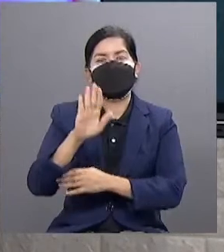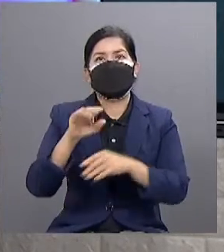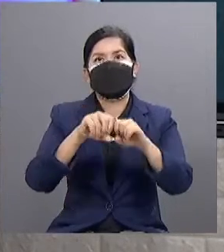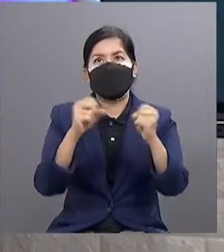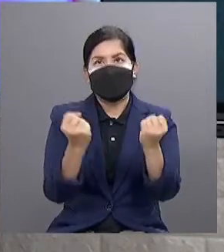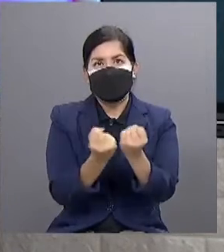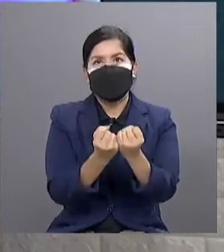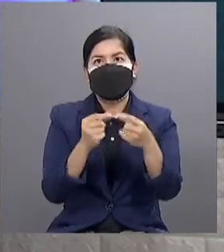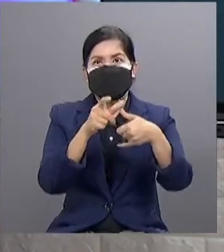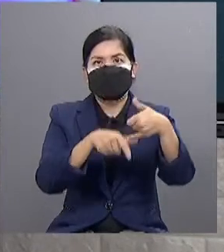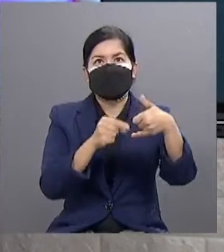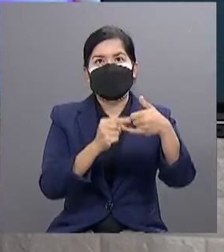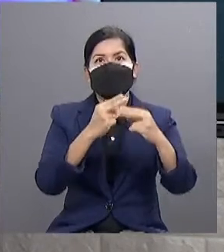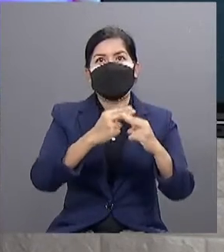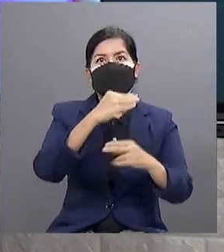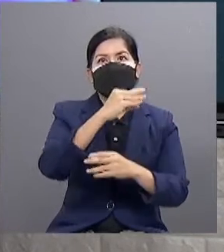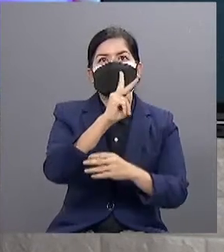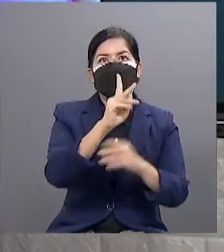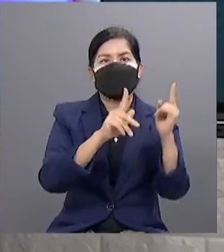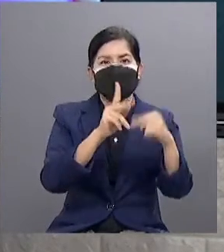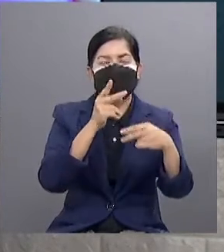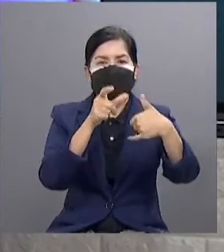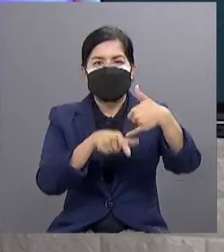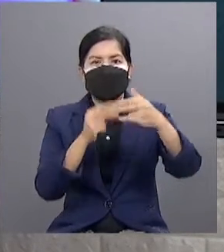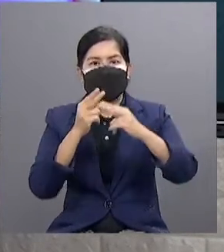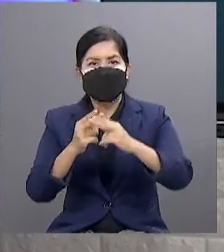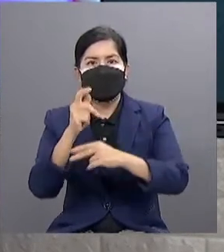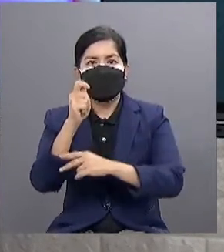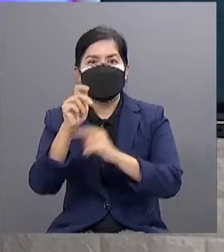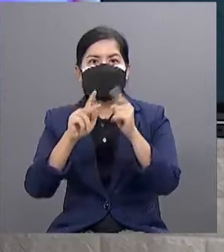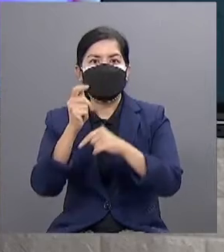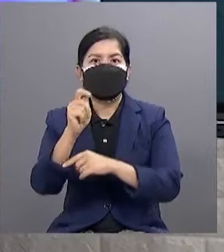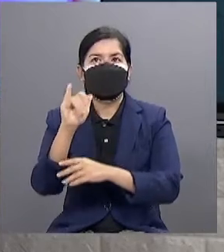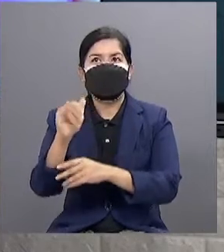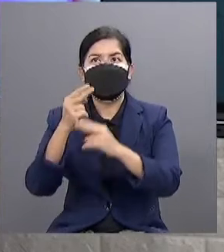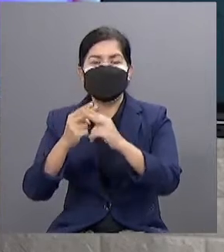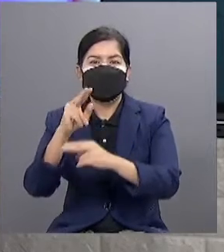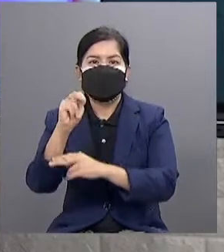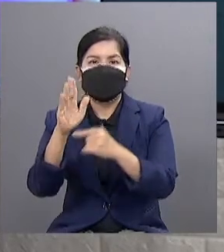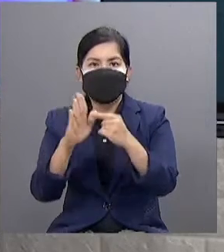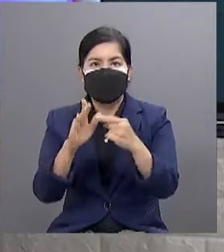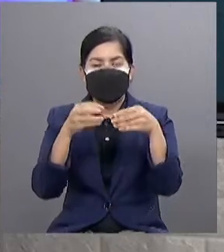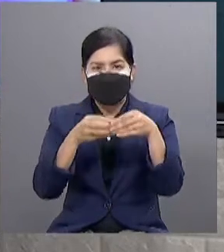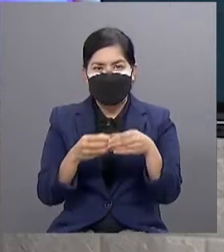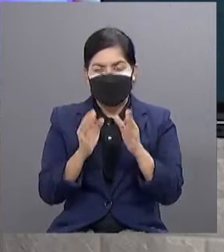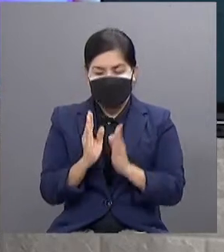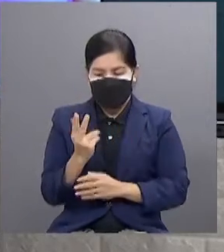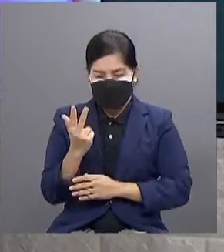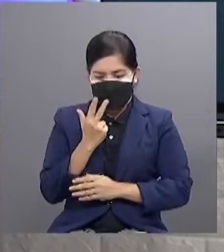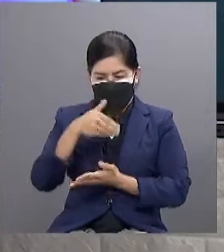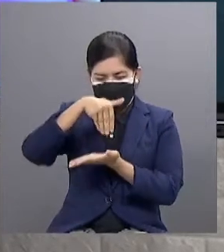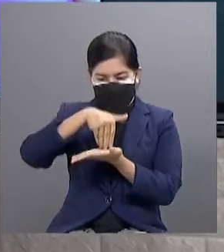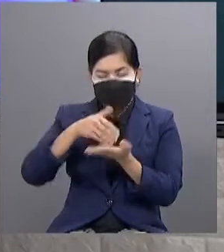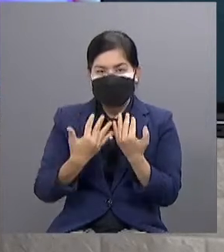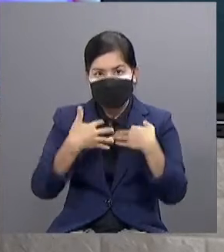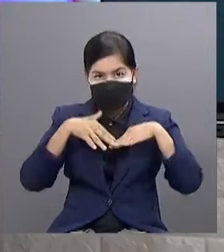คนเดิมเพิ่มเติมมีพี่อ้อยพี่นะครับพวกเขาเป็นตัวกลางในการพาสารความช่วยเหลือระหว่างคนที่ต้องการความช่วยเหลือและก็คน